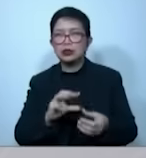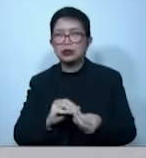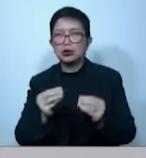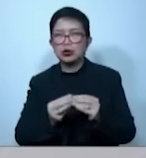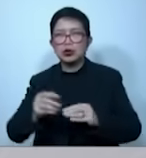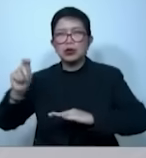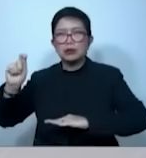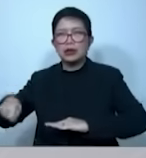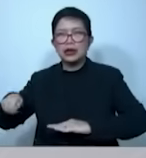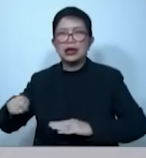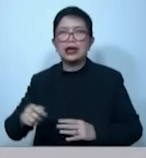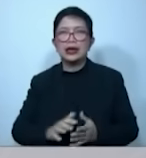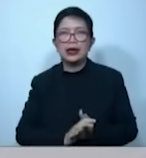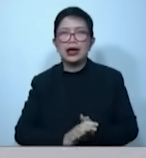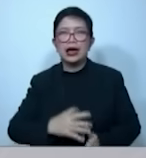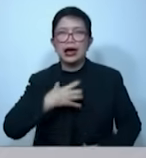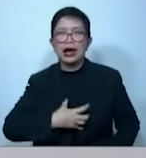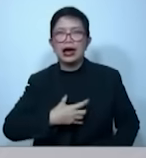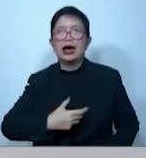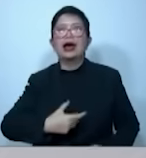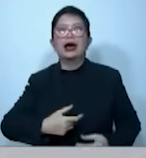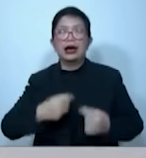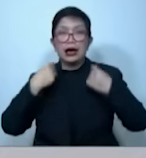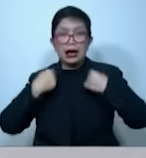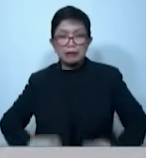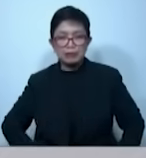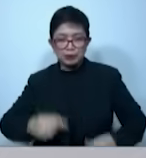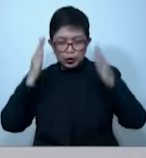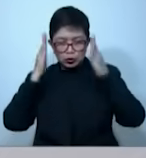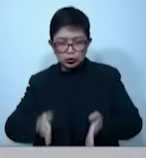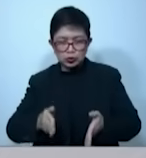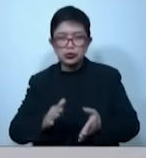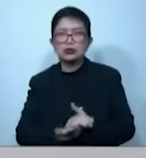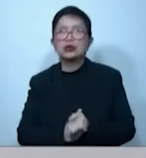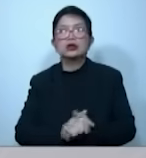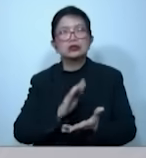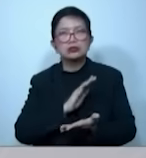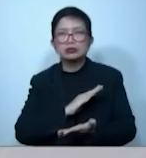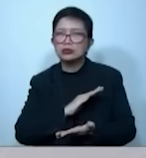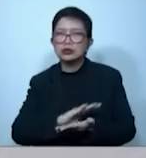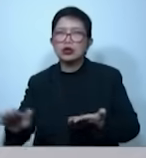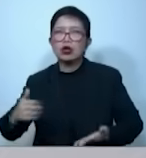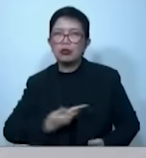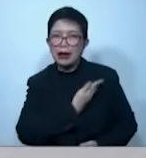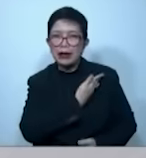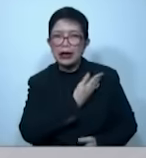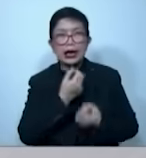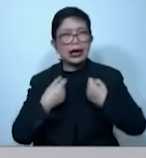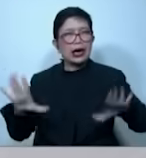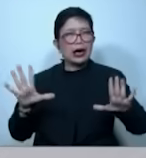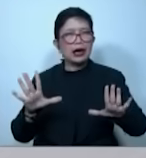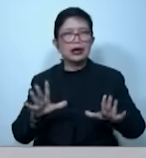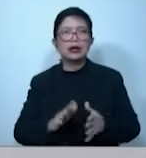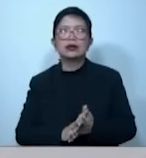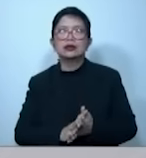pengadilan HAM yang kedua menemukan 13 korban penghilangan paksa yang ke memberikan kompensasi